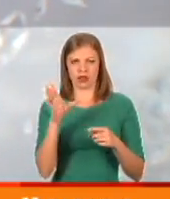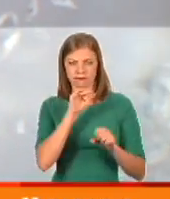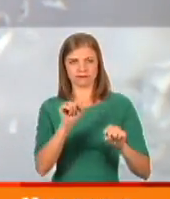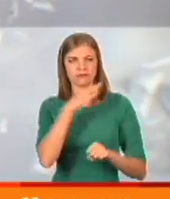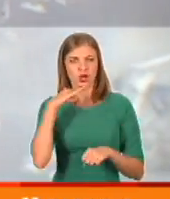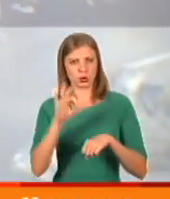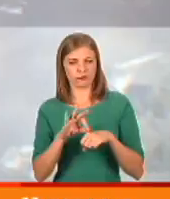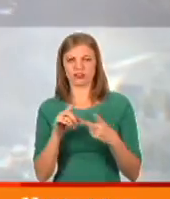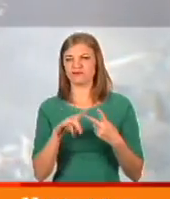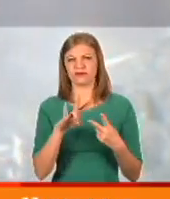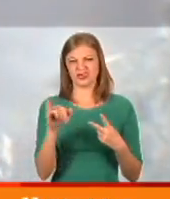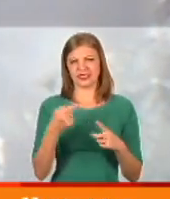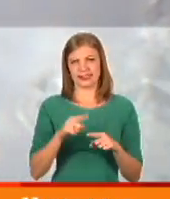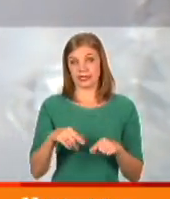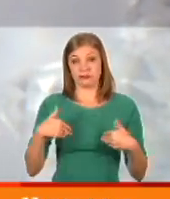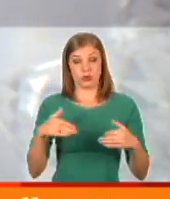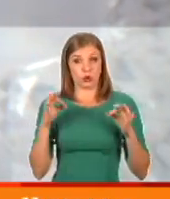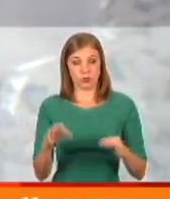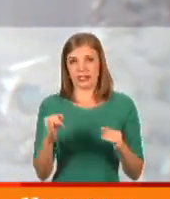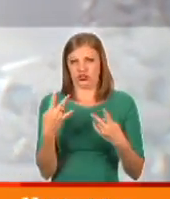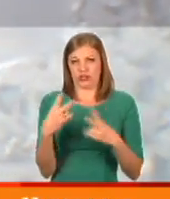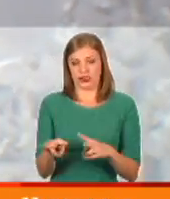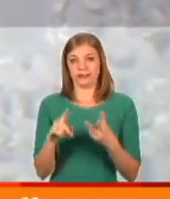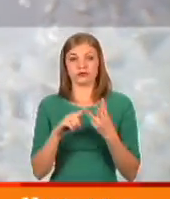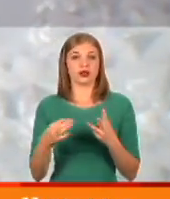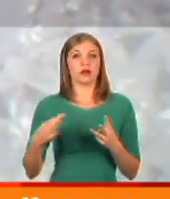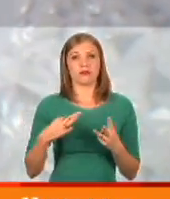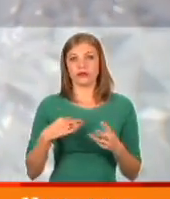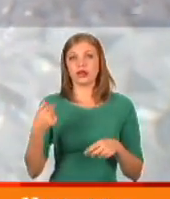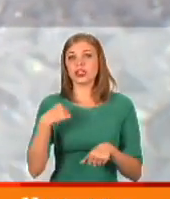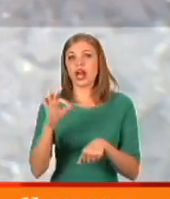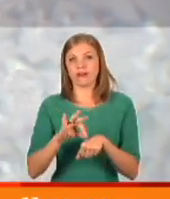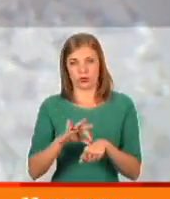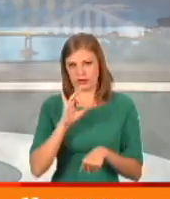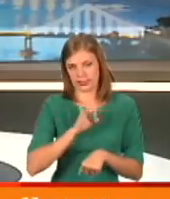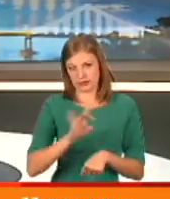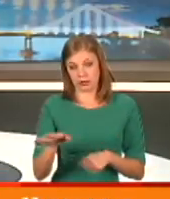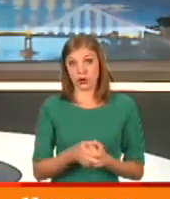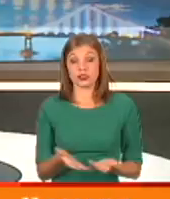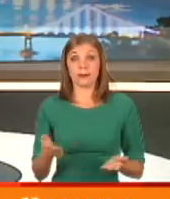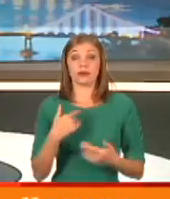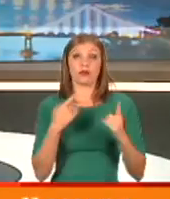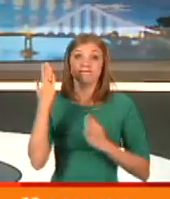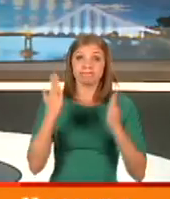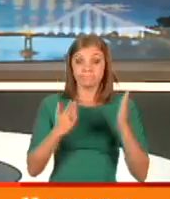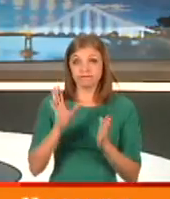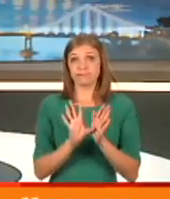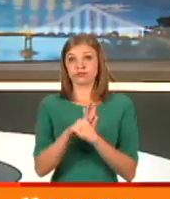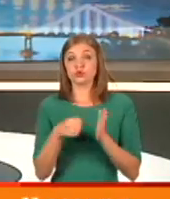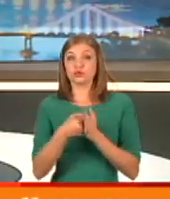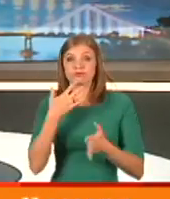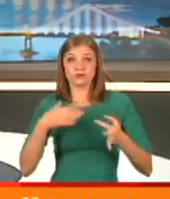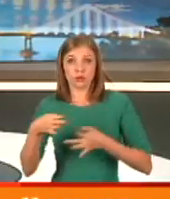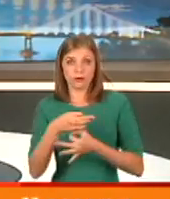багатьох хвороб. Ні, це не ефективно і шкідливо. Байдуже, я хворіти не збираюся. Голосуйте і долучайтеся